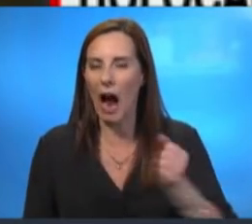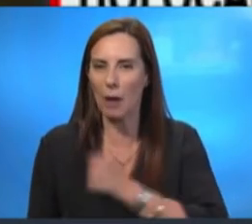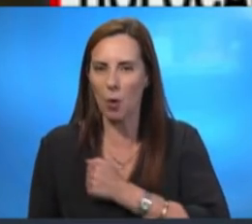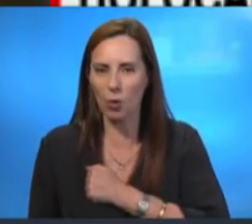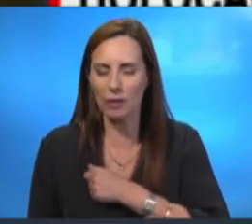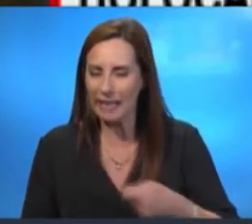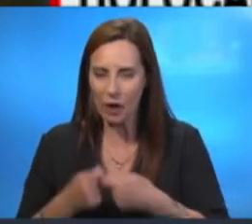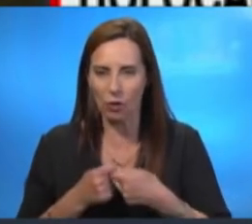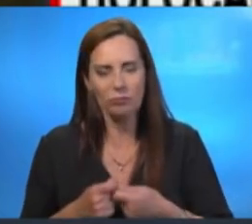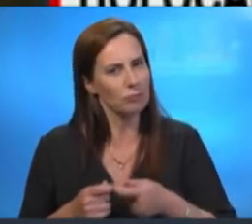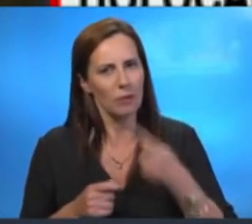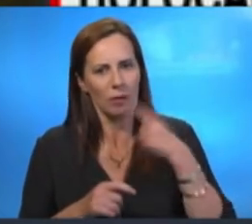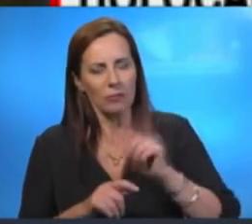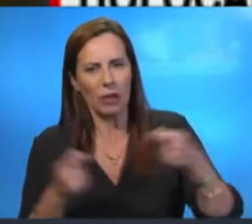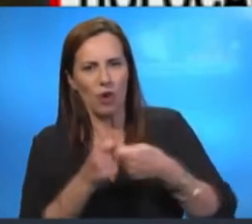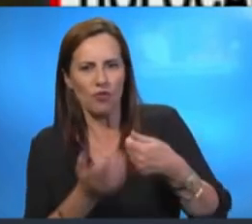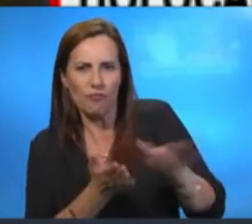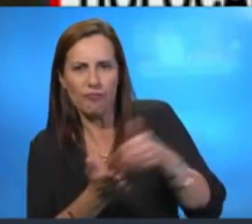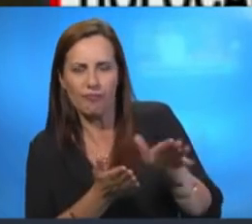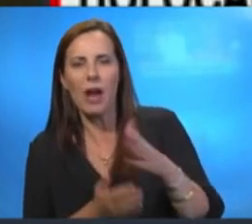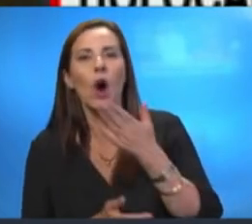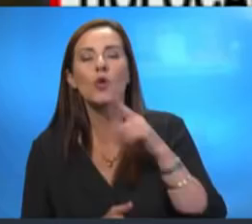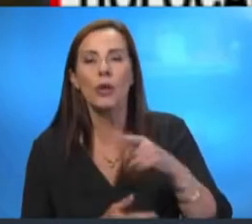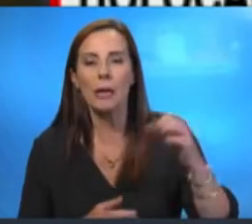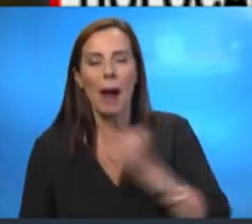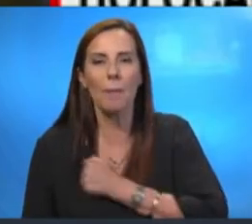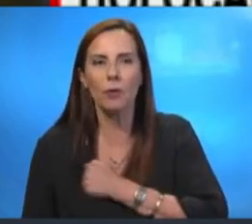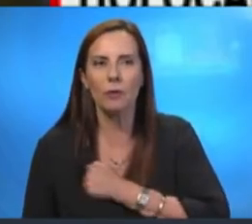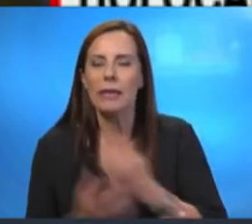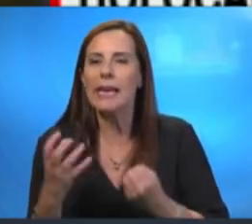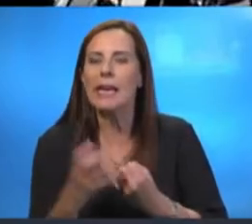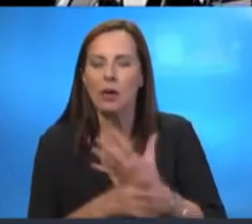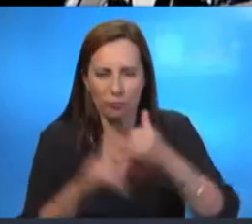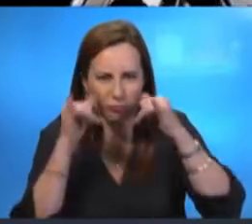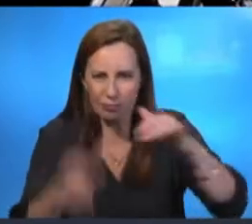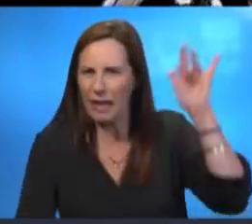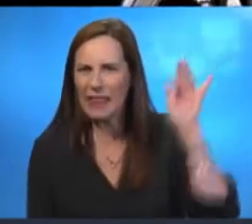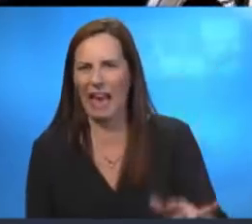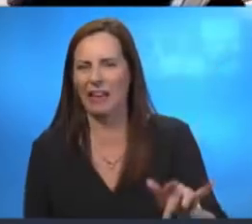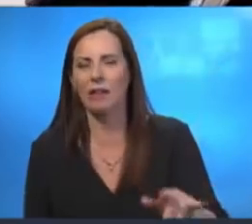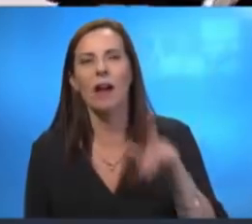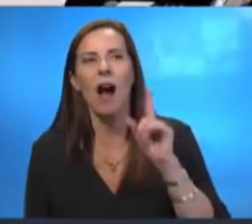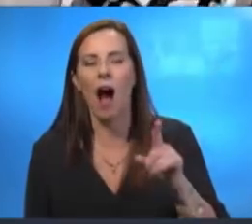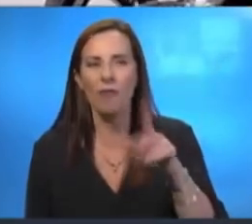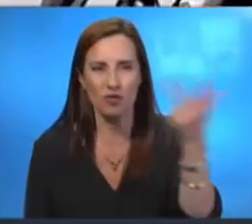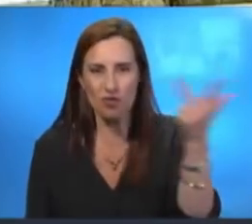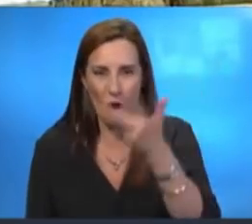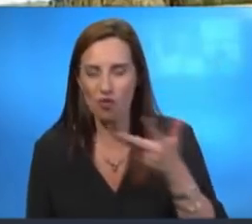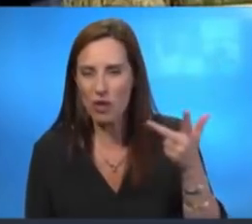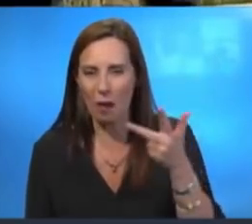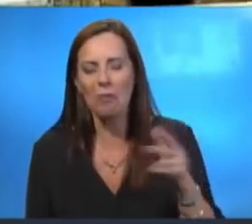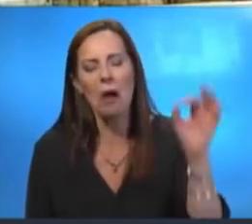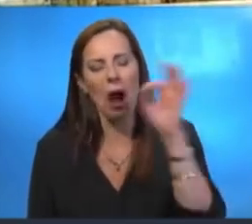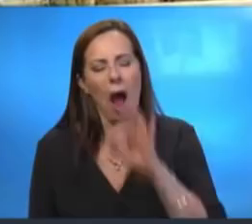כארגון התנערה מהמועמדים. היהודים הרפובליקנים הקימו כל זעקה נגדם, אבל נילן, ג'ונס וליטל עדיין